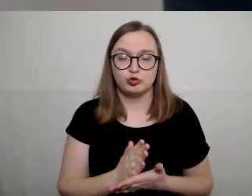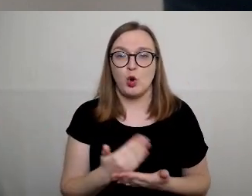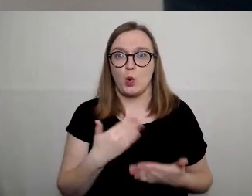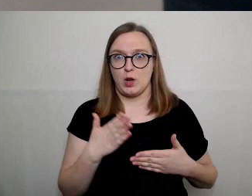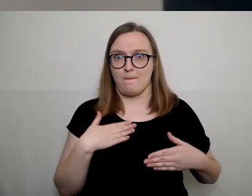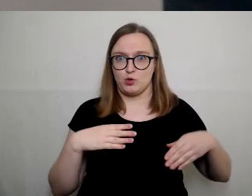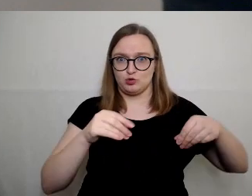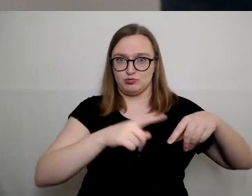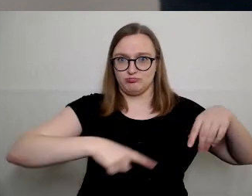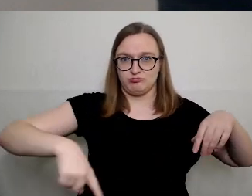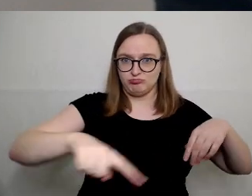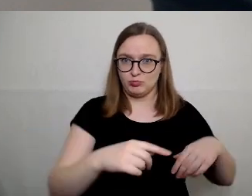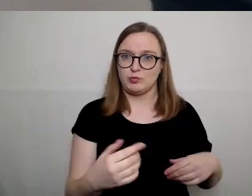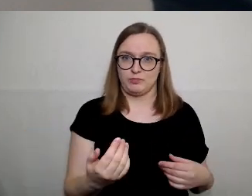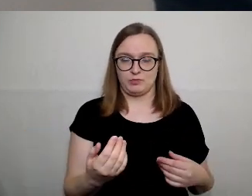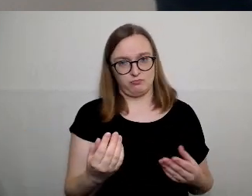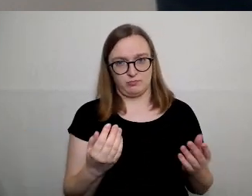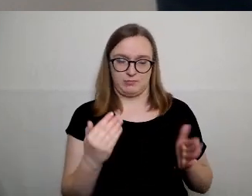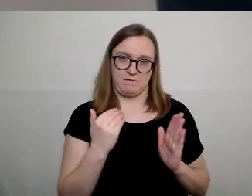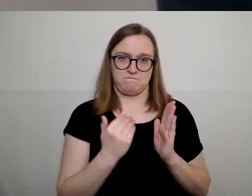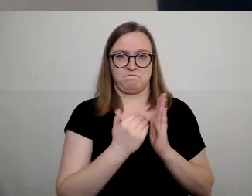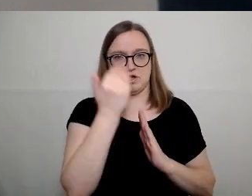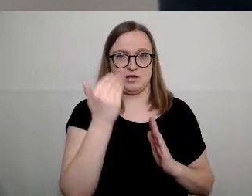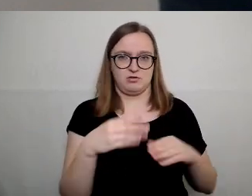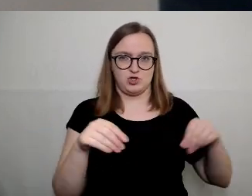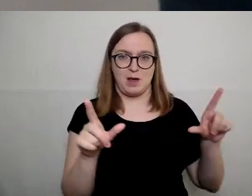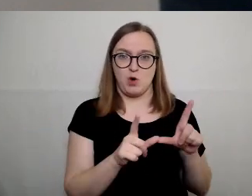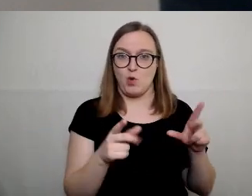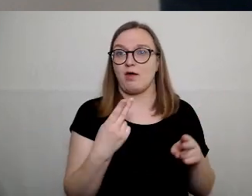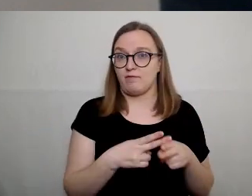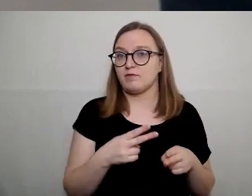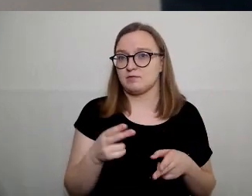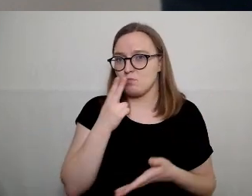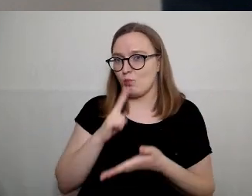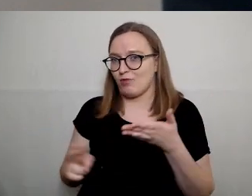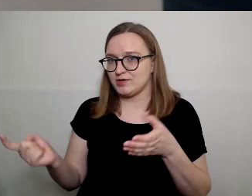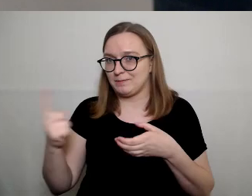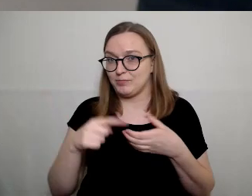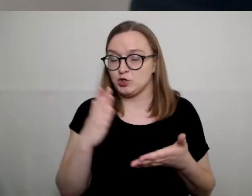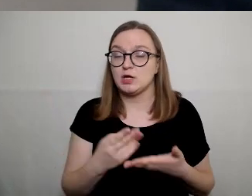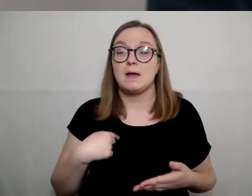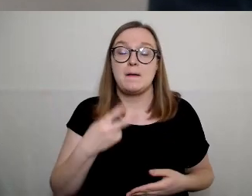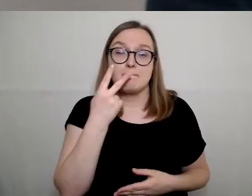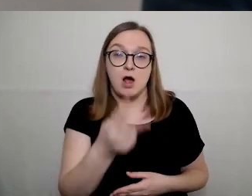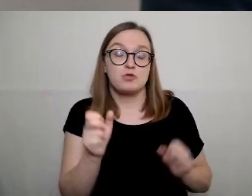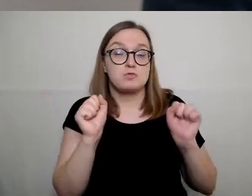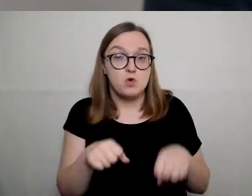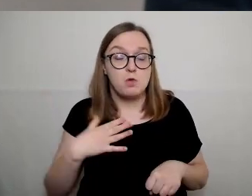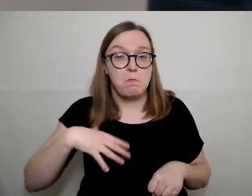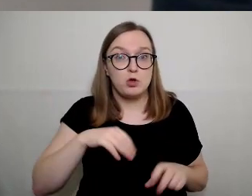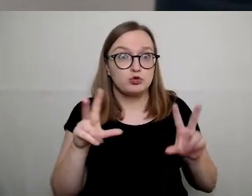didžiuojasi. Va, ir matome, kad mes galėtume įnešti tikrai nu, daugiau kažkokio tokio